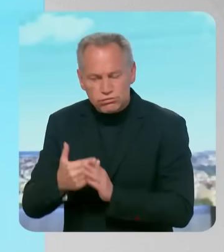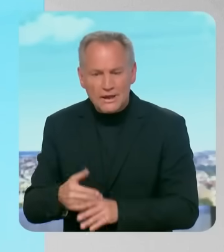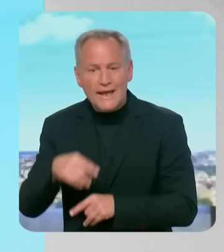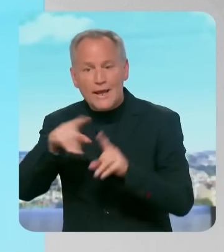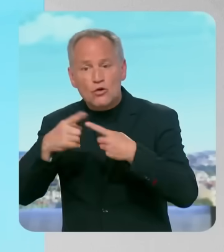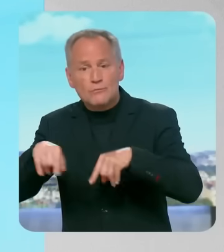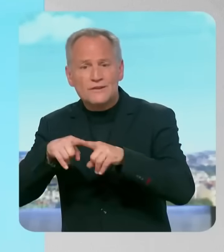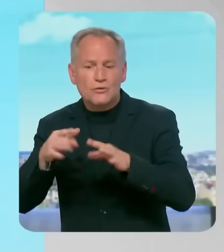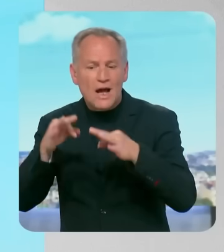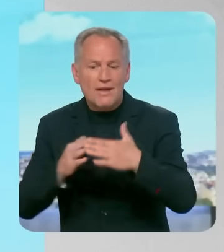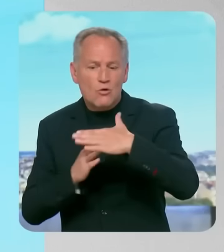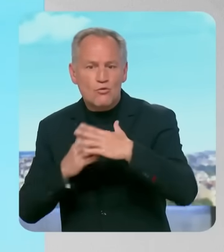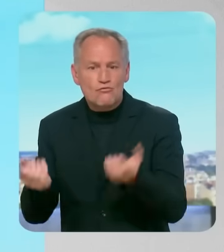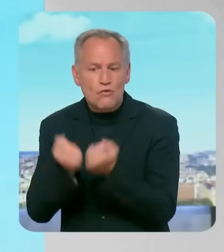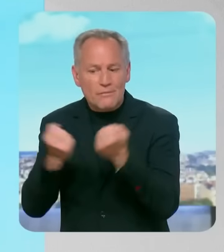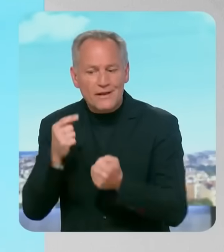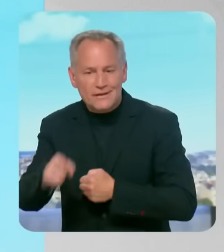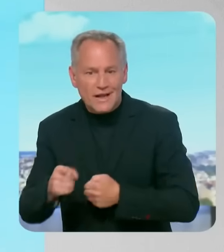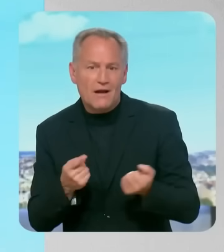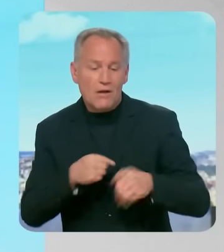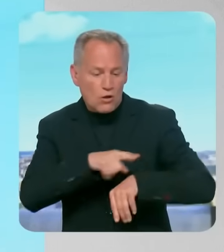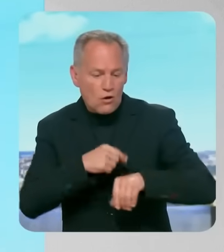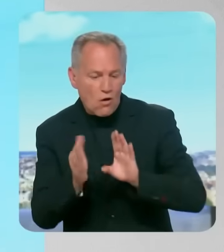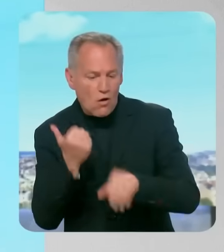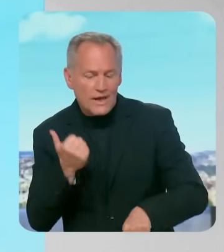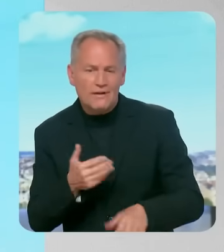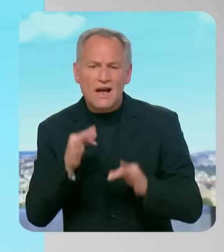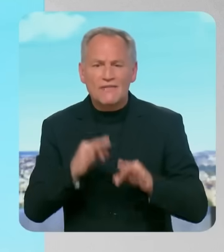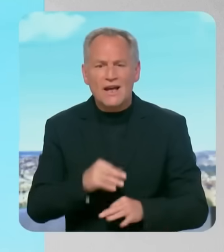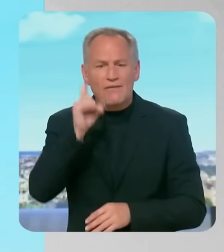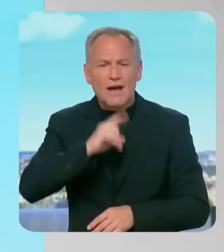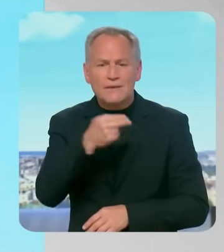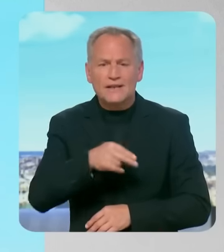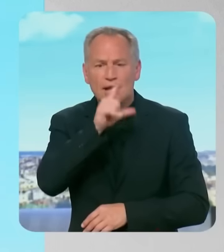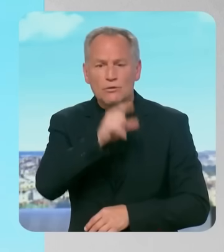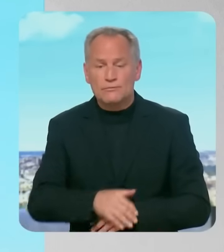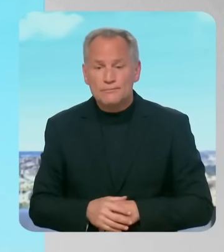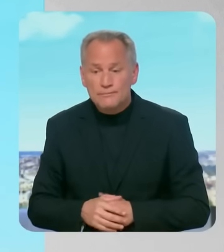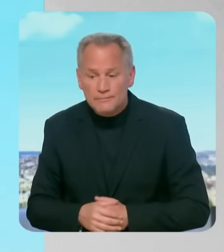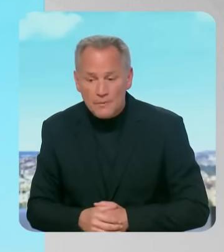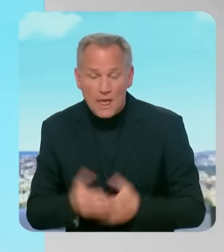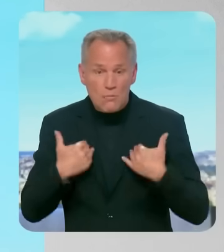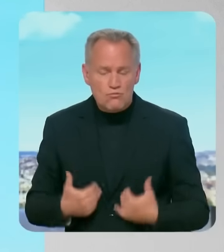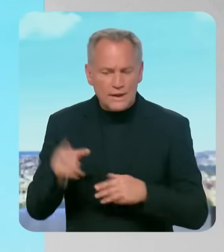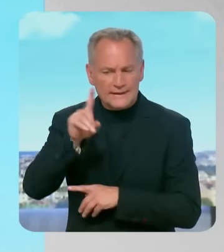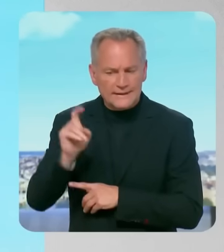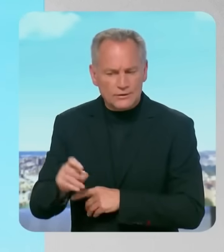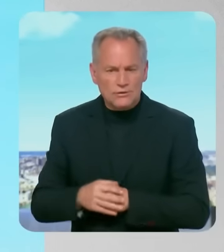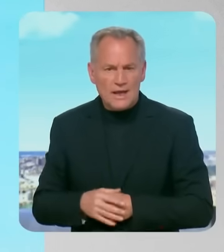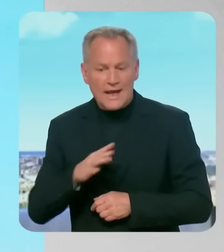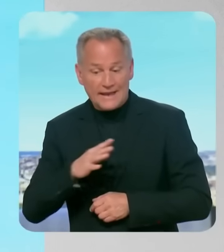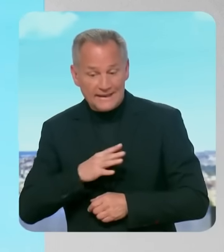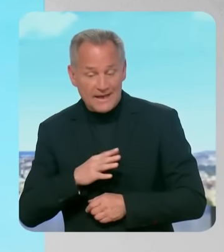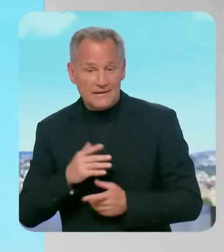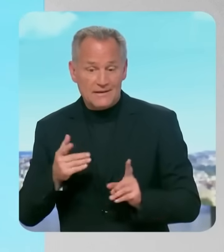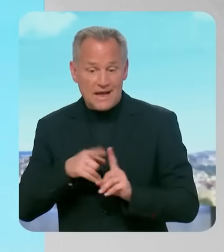ses frais la campagne de Nathalie Loiseau. Et moi, je pose une question, est-ce qu'il y a une